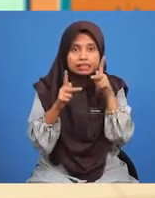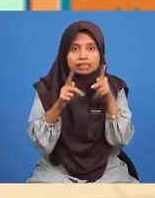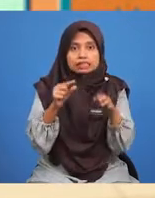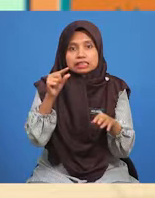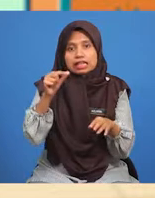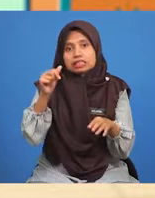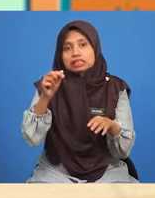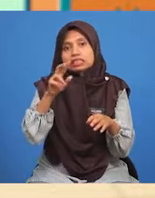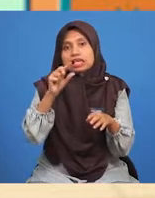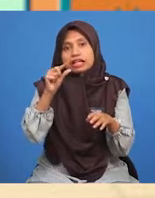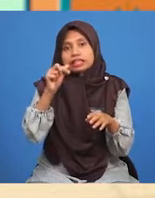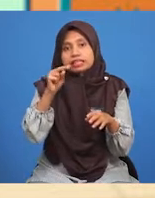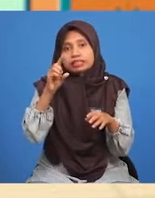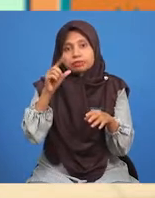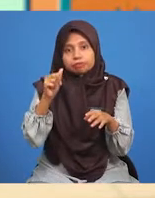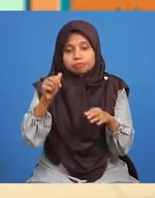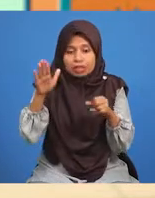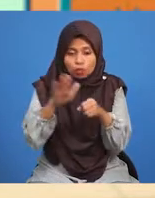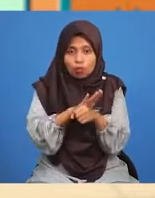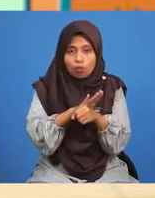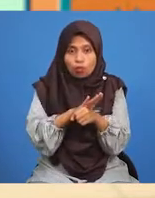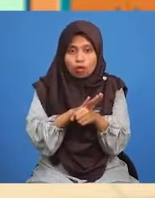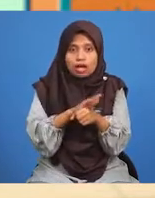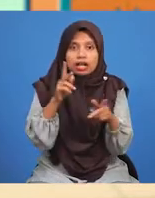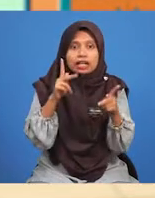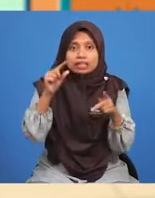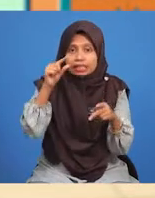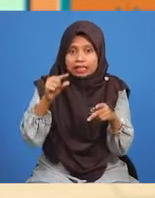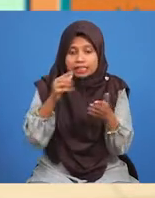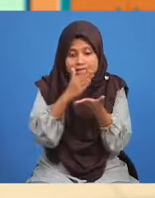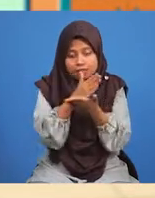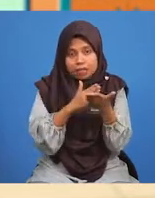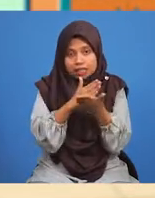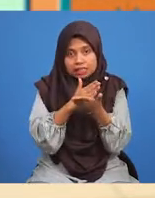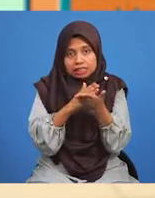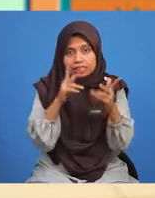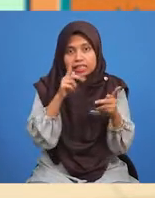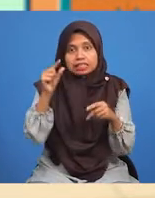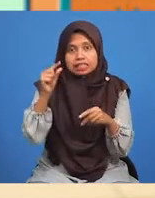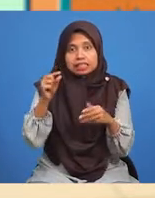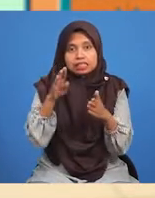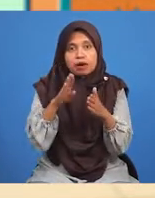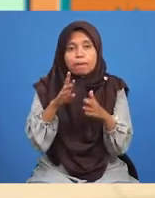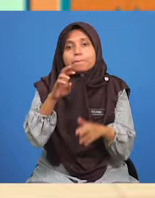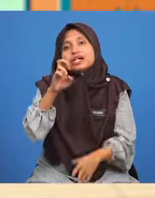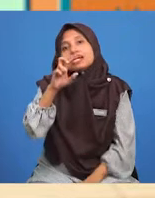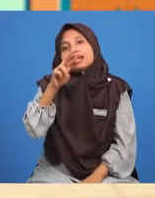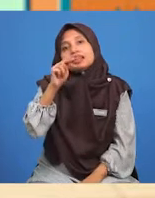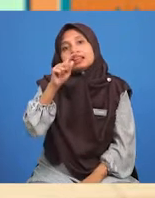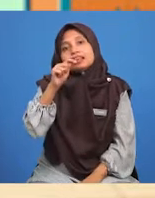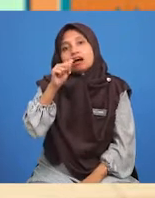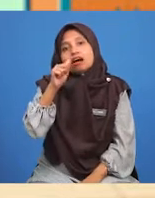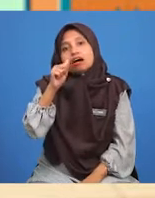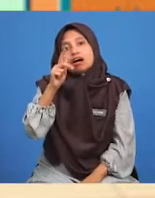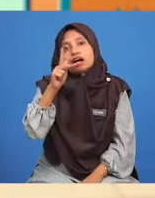iaitu kata ganda penuh, kata ganda separa, kata ganda berentak